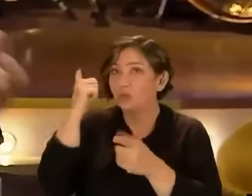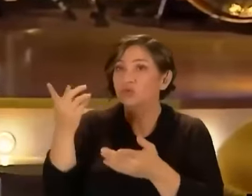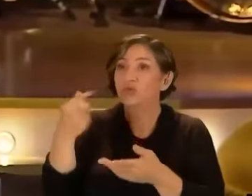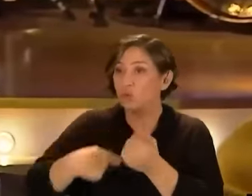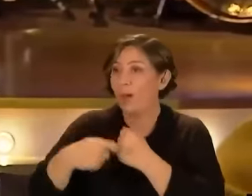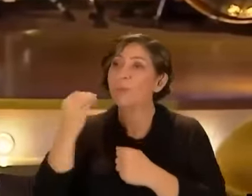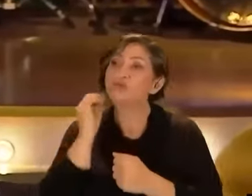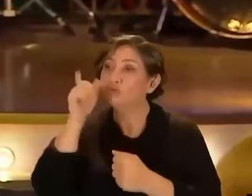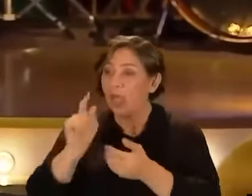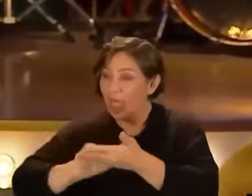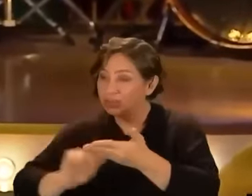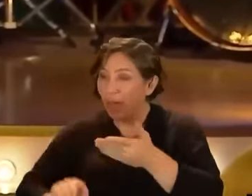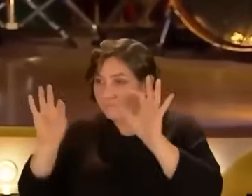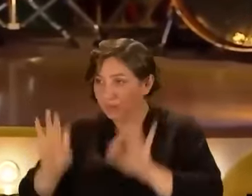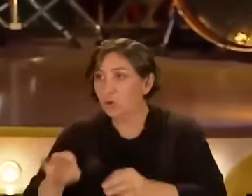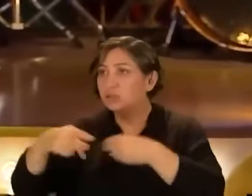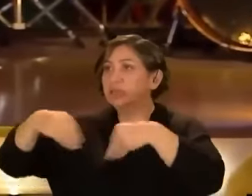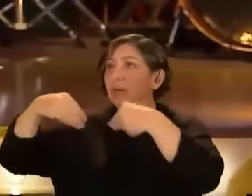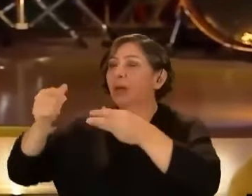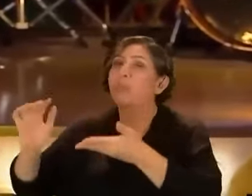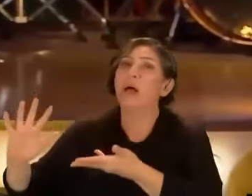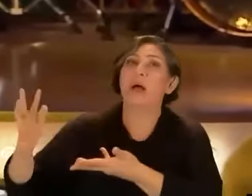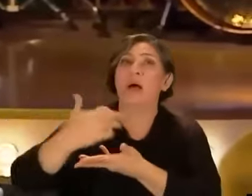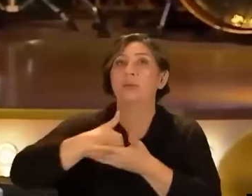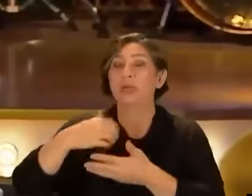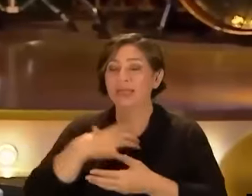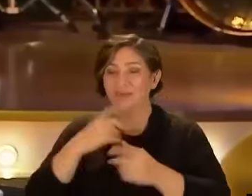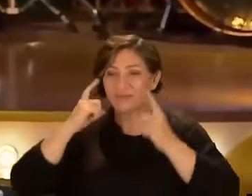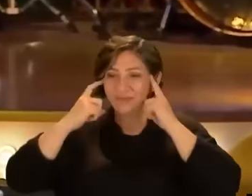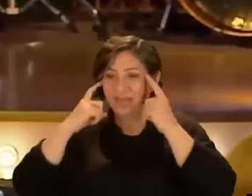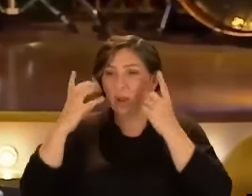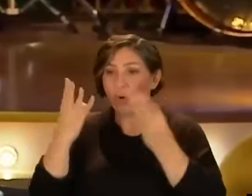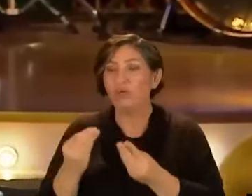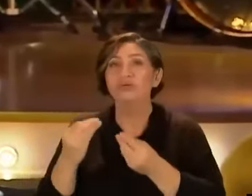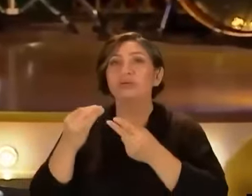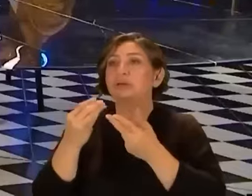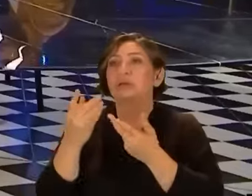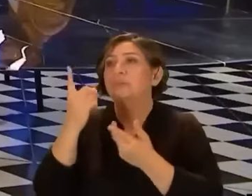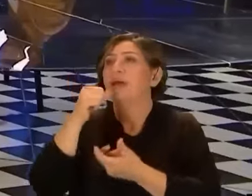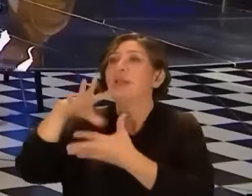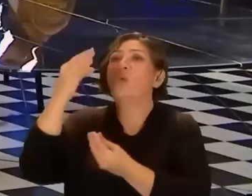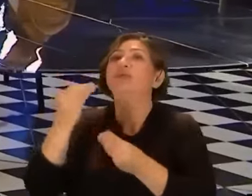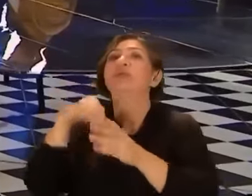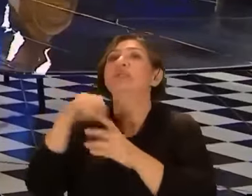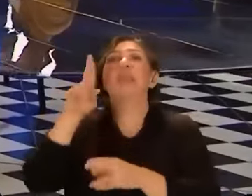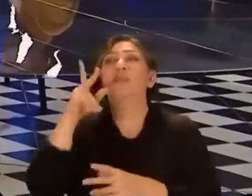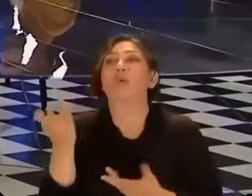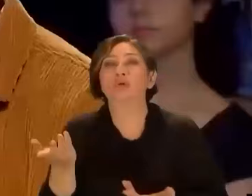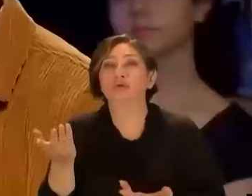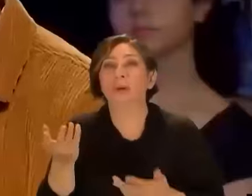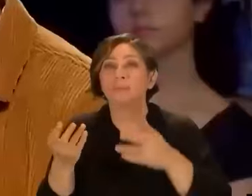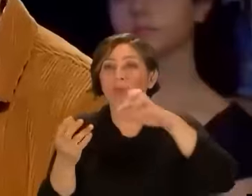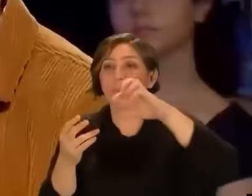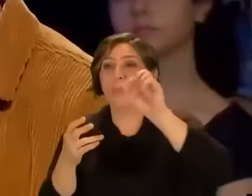biz. Evet. Onun büyük bir hani görüşleri uğruna kendini feda eden bir adam olduğu için tanımıyoruz. Evet.